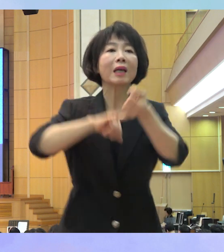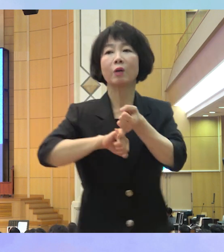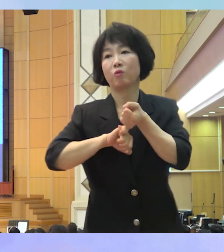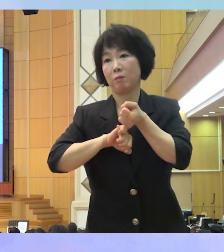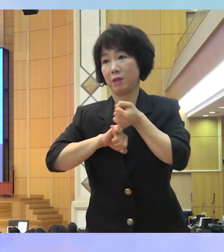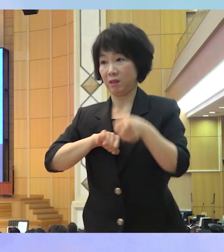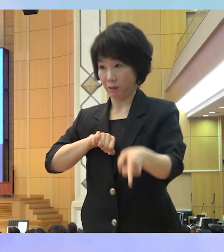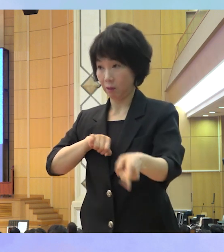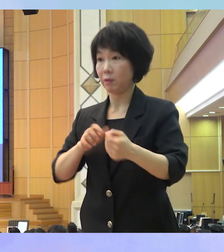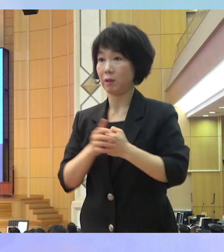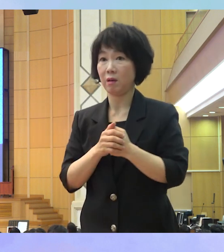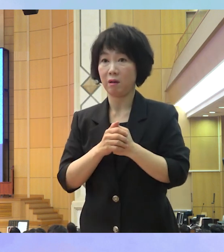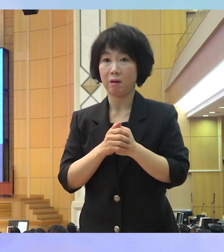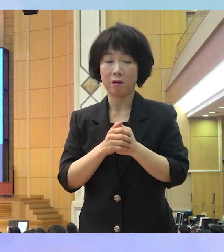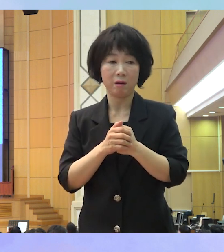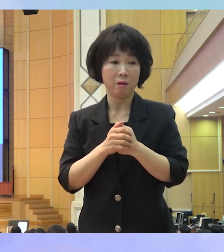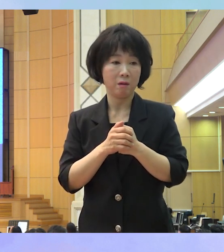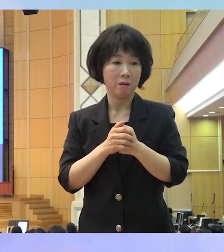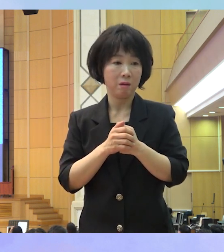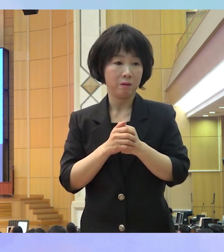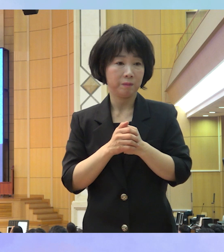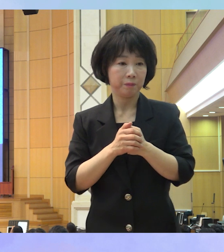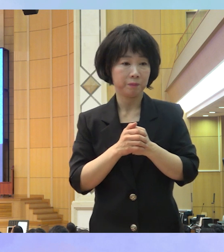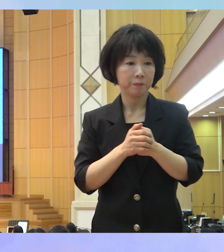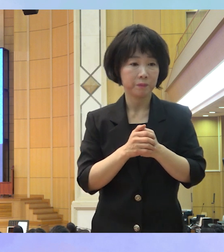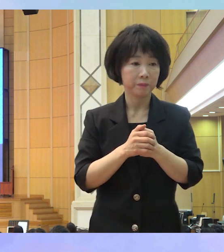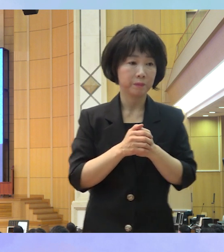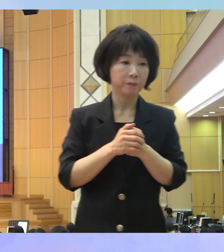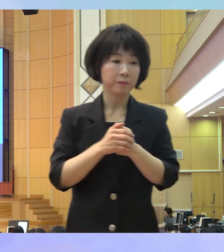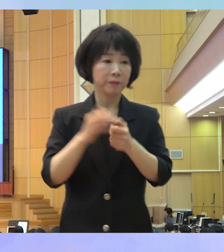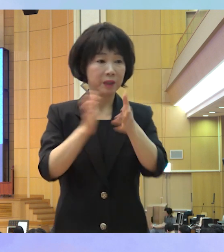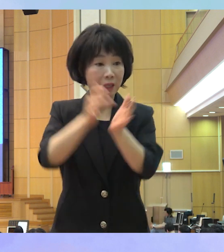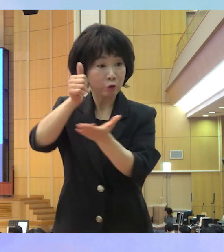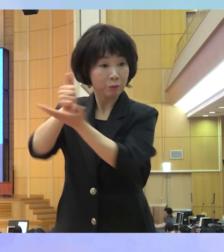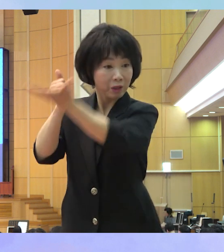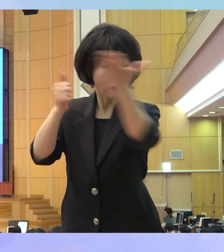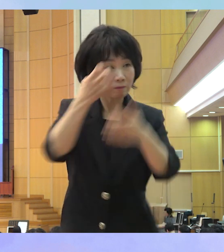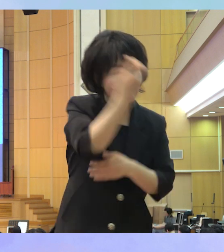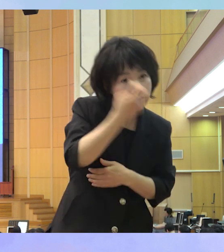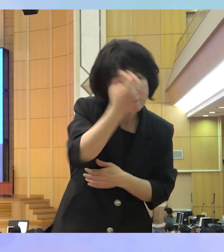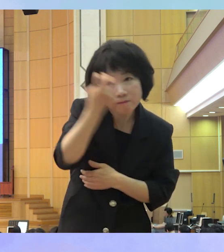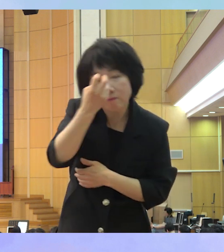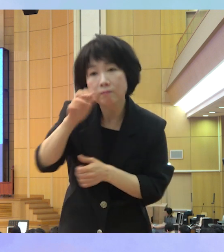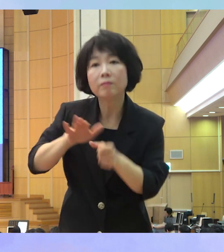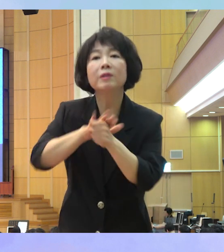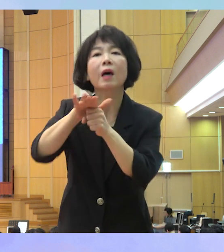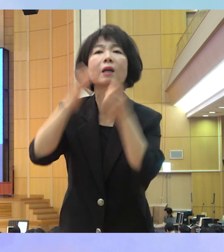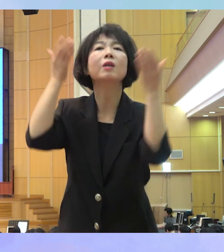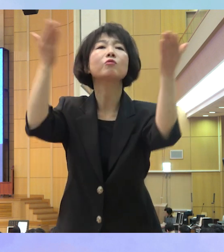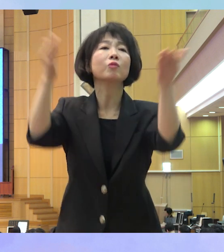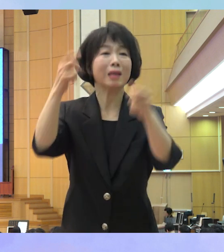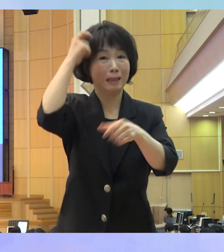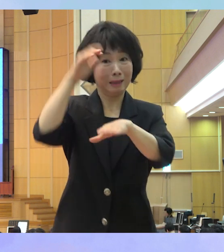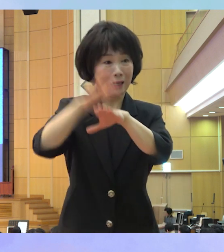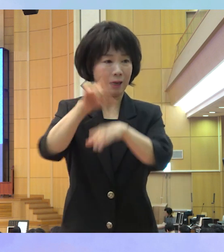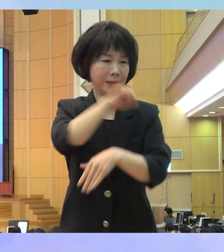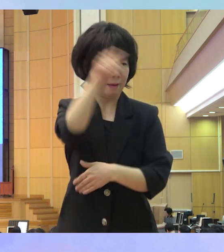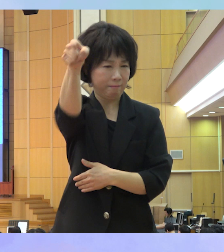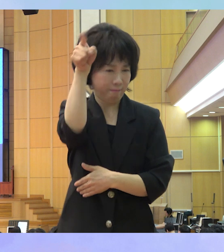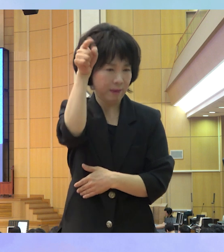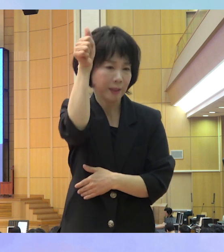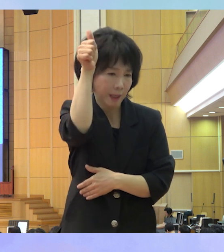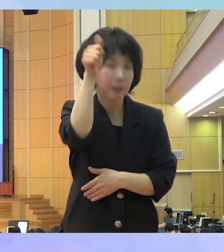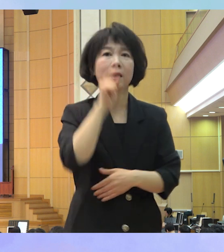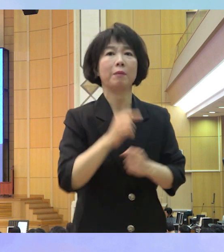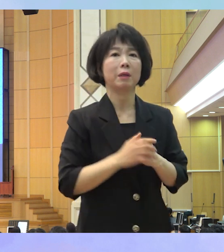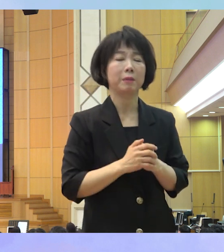거예요. 그가 너를 보호하고 그를 사랑하고 그가 너를 지키고 지혜가 제일이다.